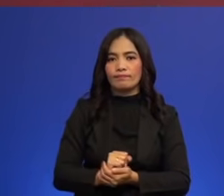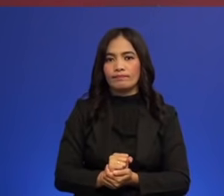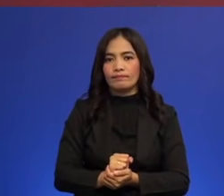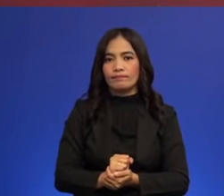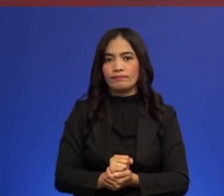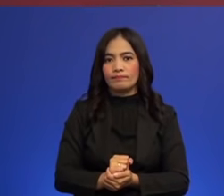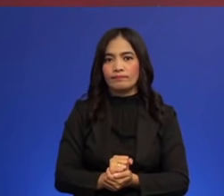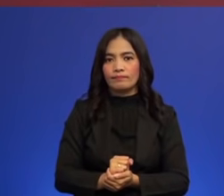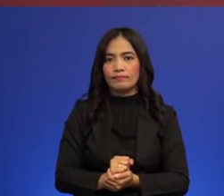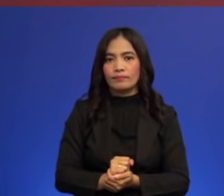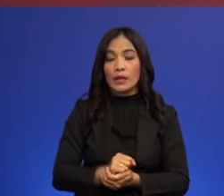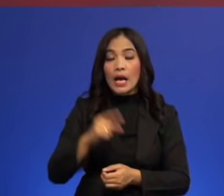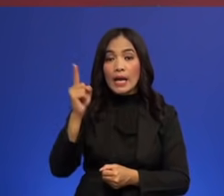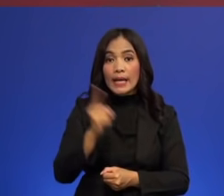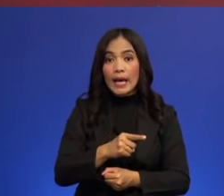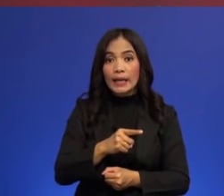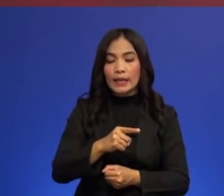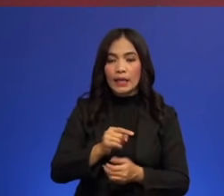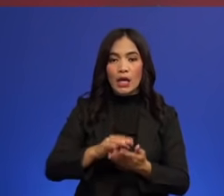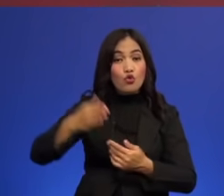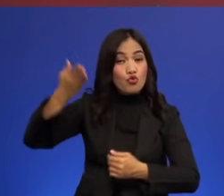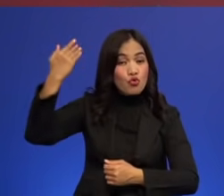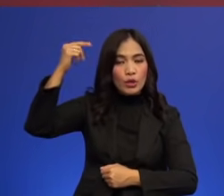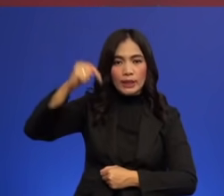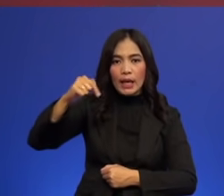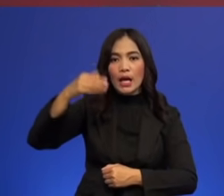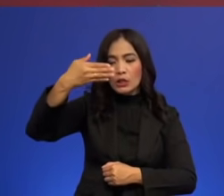Saudaraku, dari kekal engkau ada.